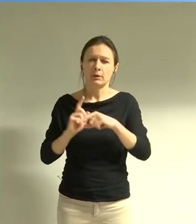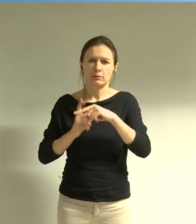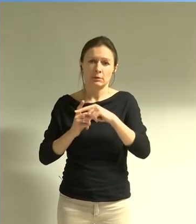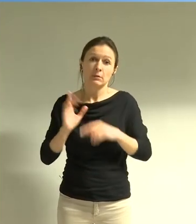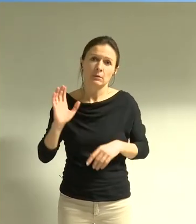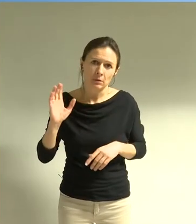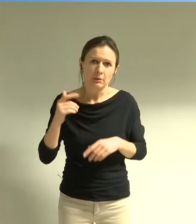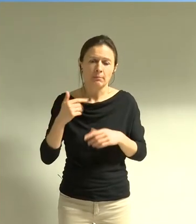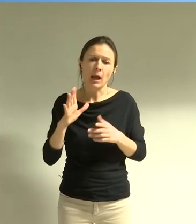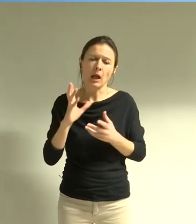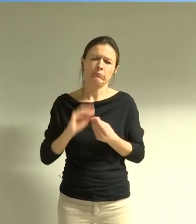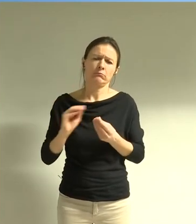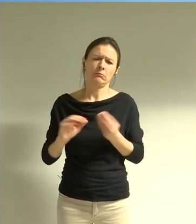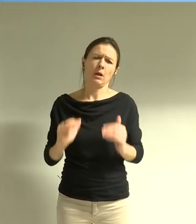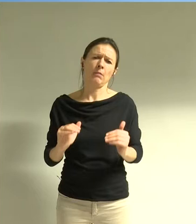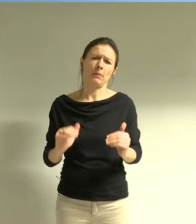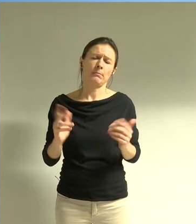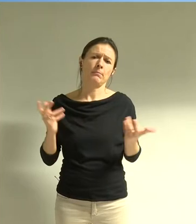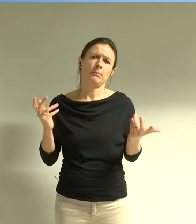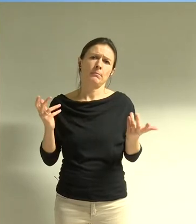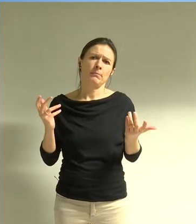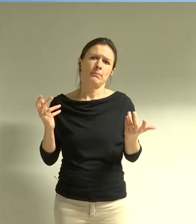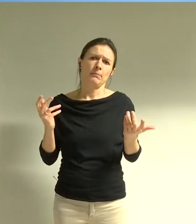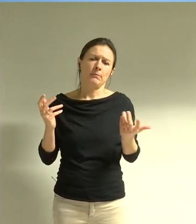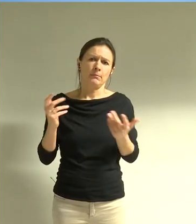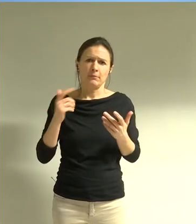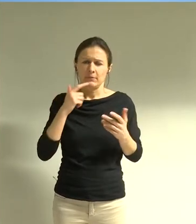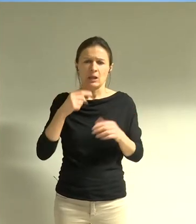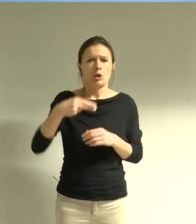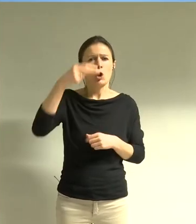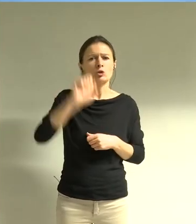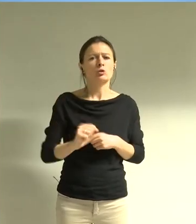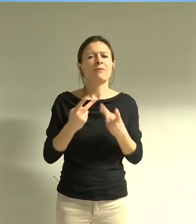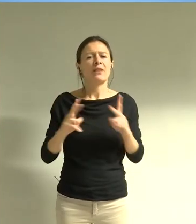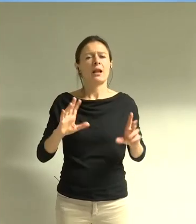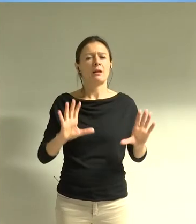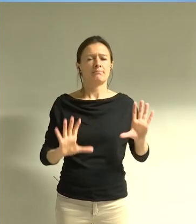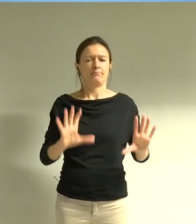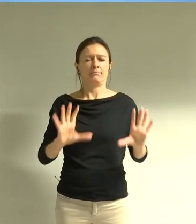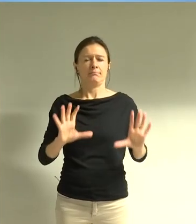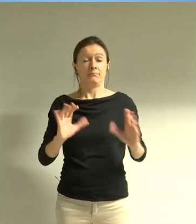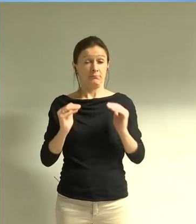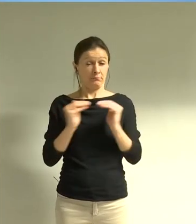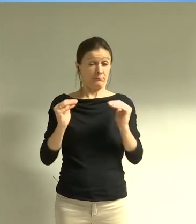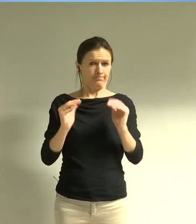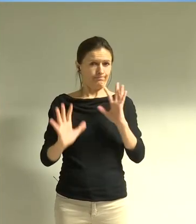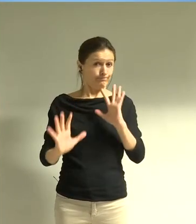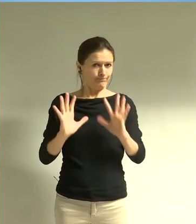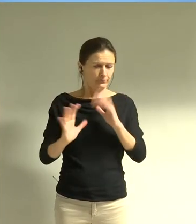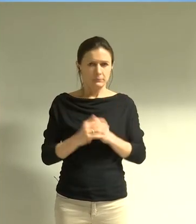interroge tout de même sur la répartition entre le nord et le sud de la ville nous nous abstiendrons